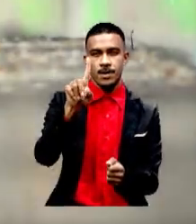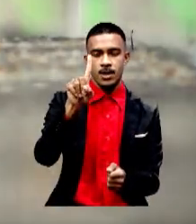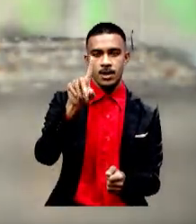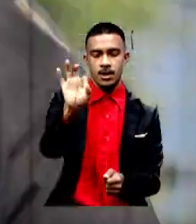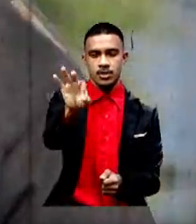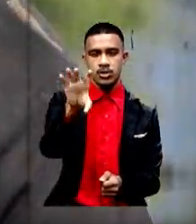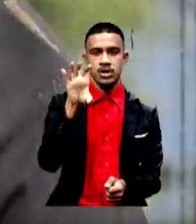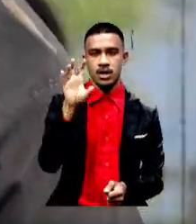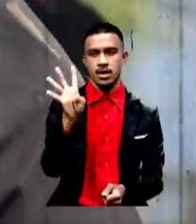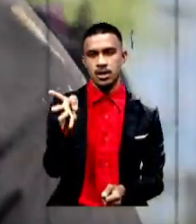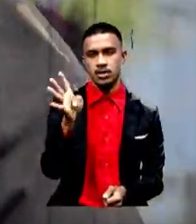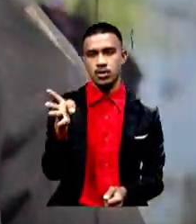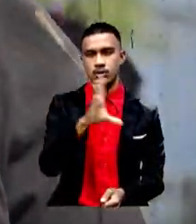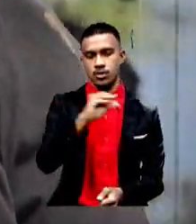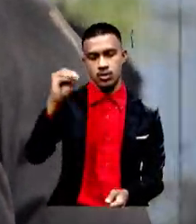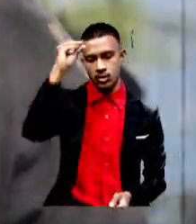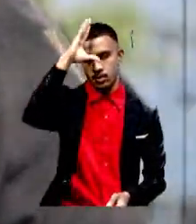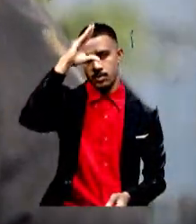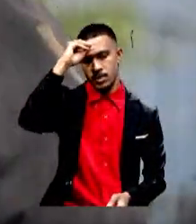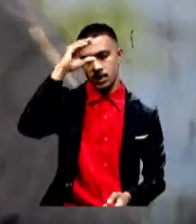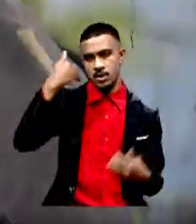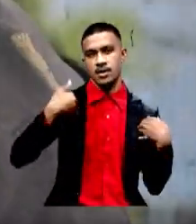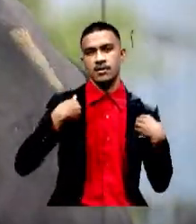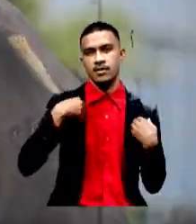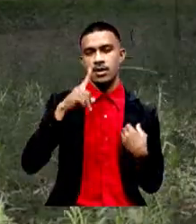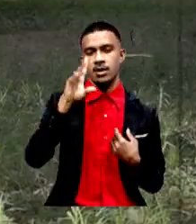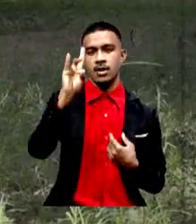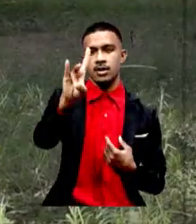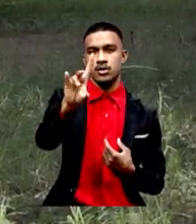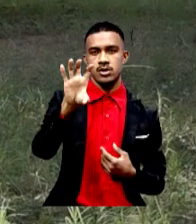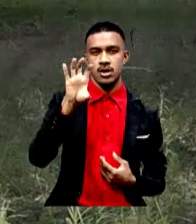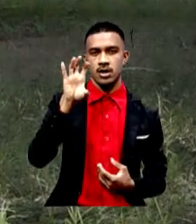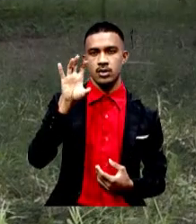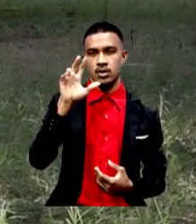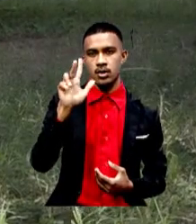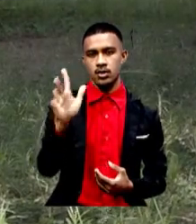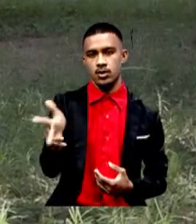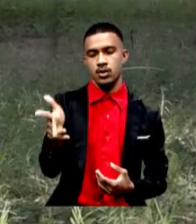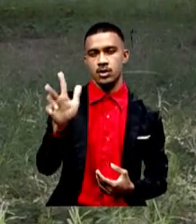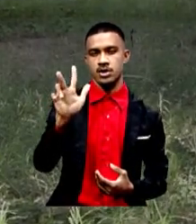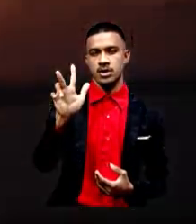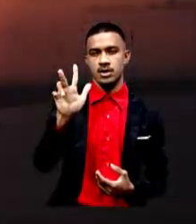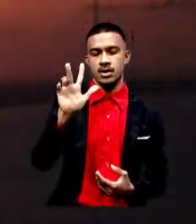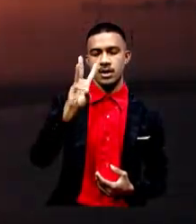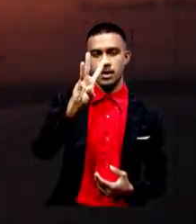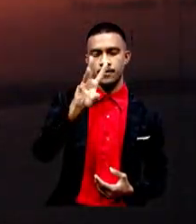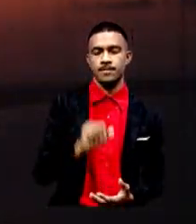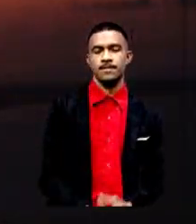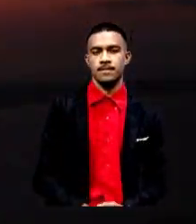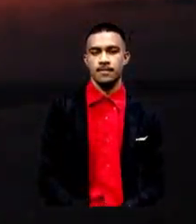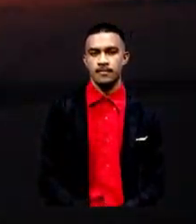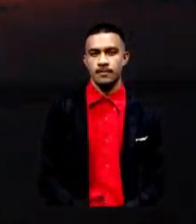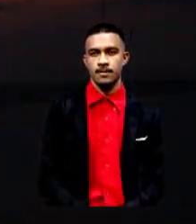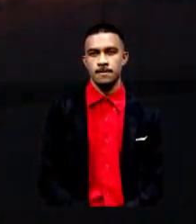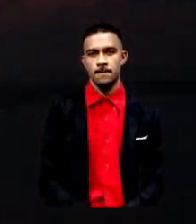nulu, no mane iha atus hitu, tolunulu resin nen.